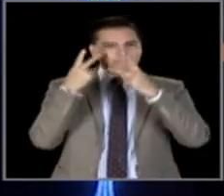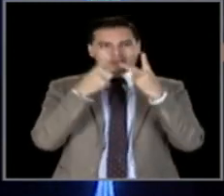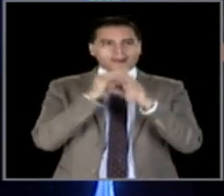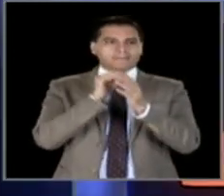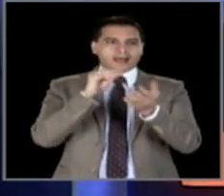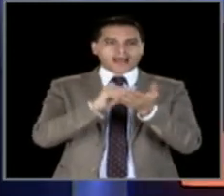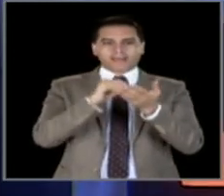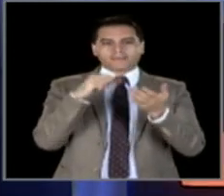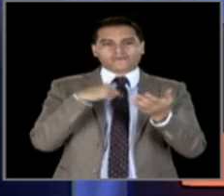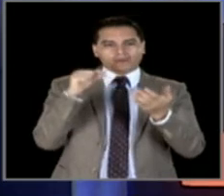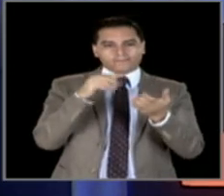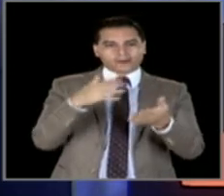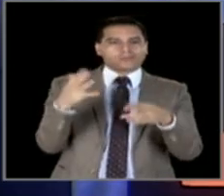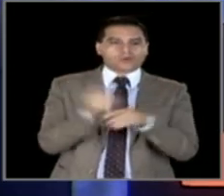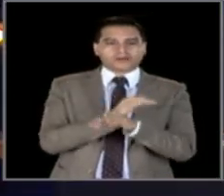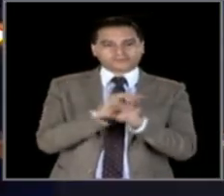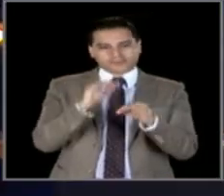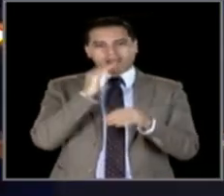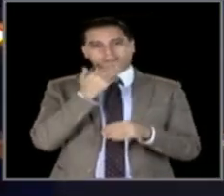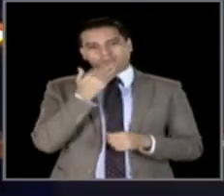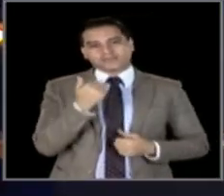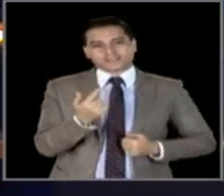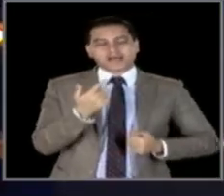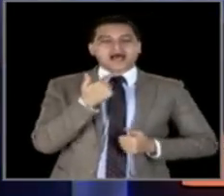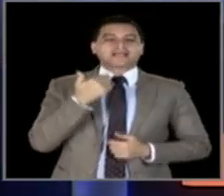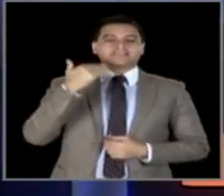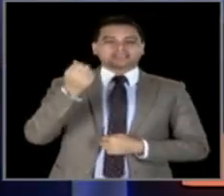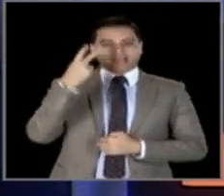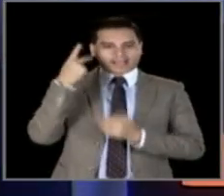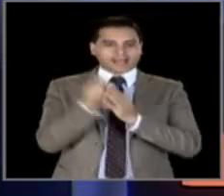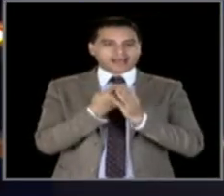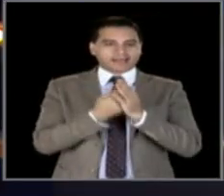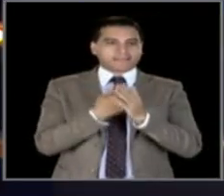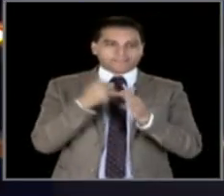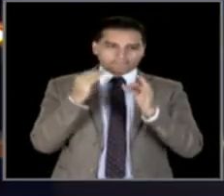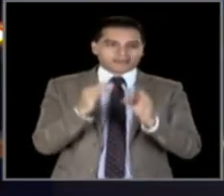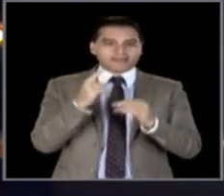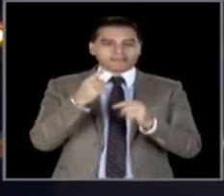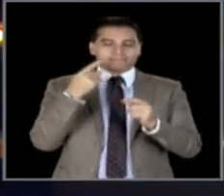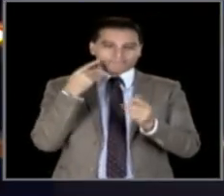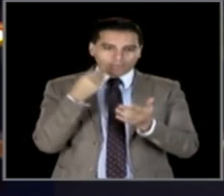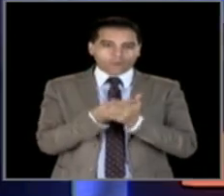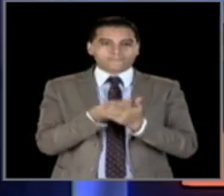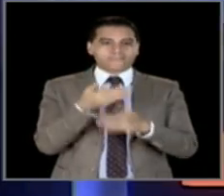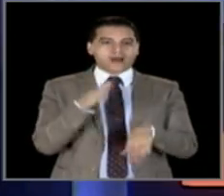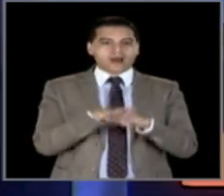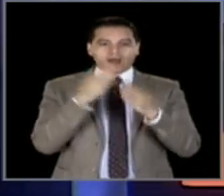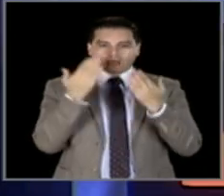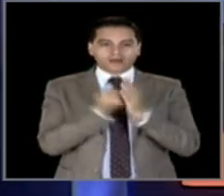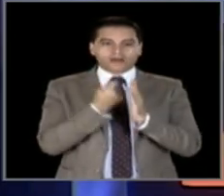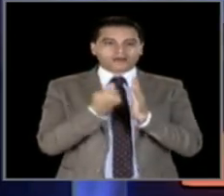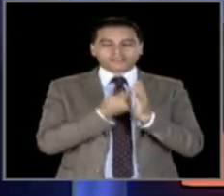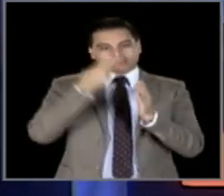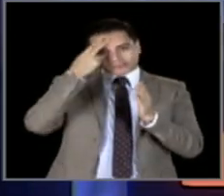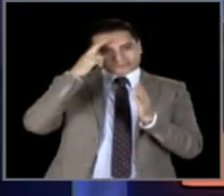في البرنامج واتحقق الحمد لله. عايزة تبقي كاتبة؟ دي حقيقة. بتحبي تقري لمين؟ لا